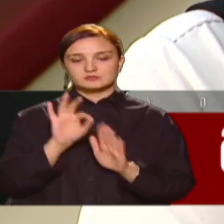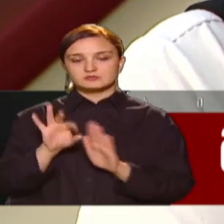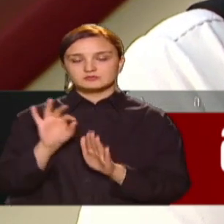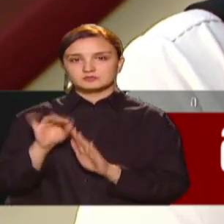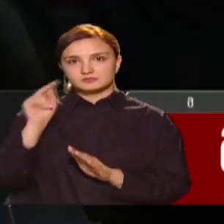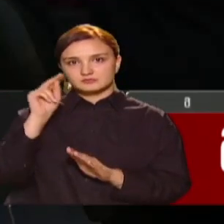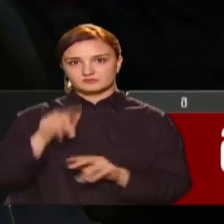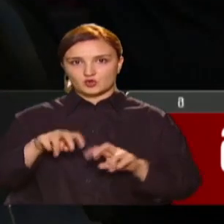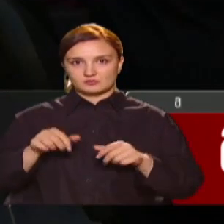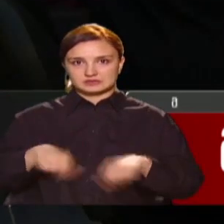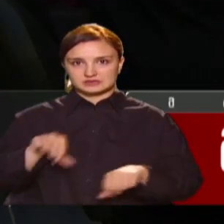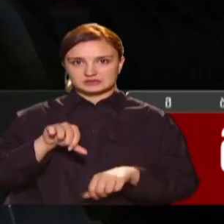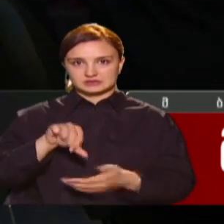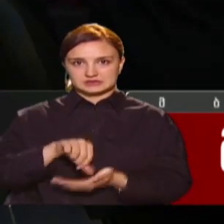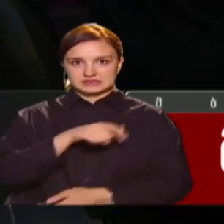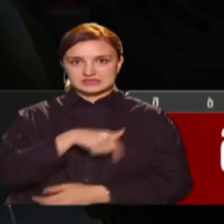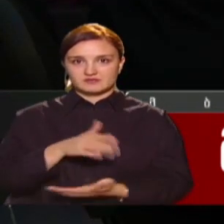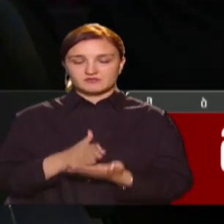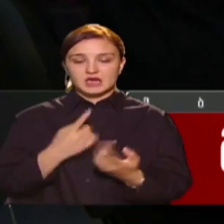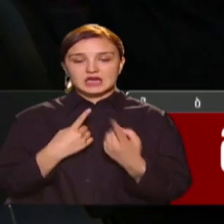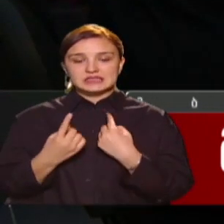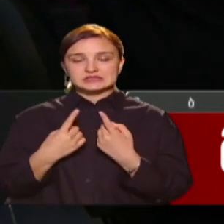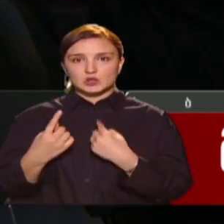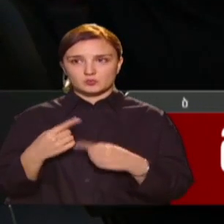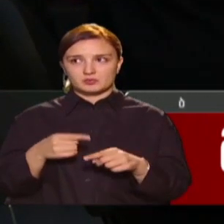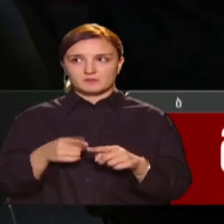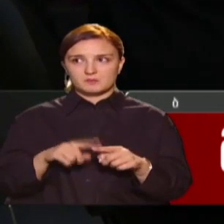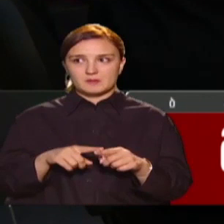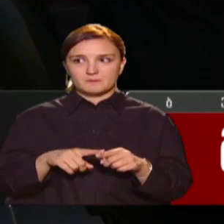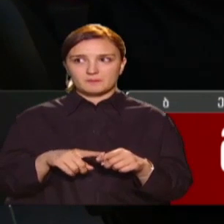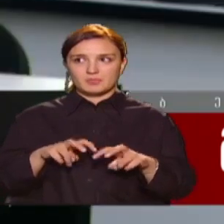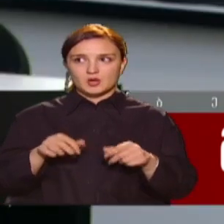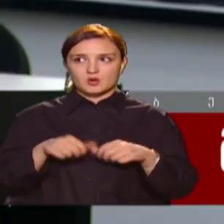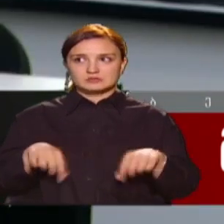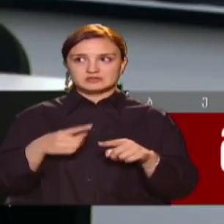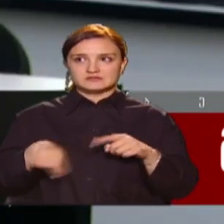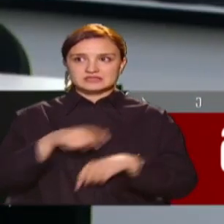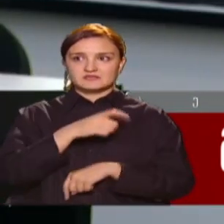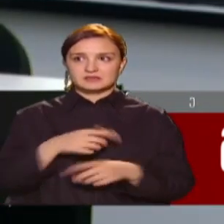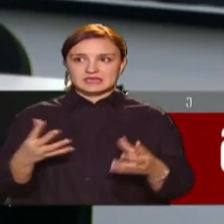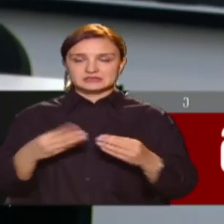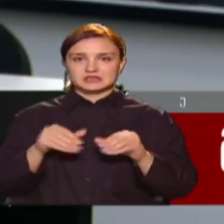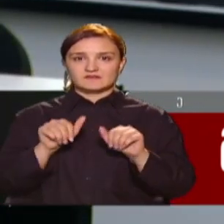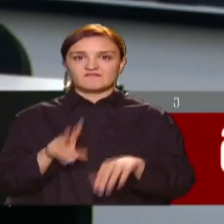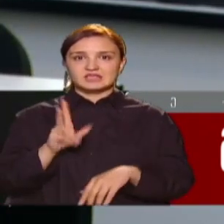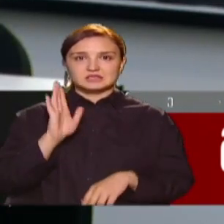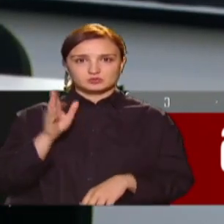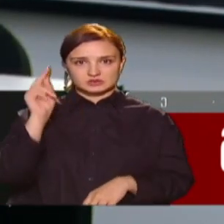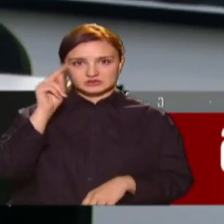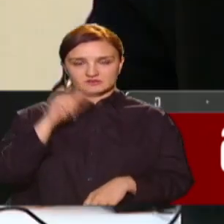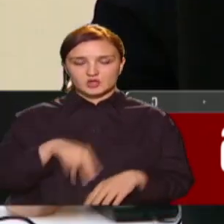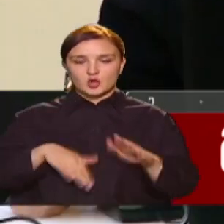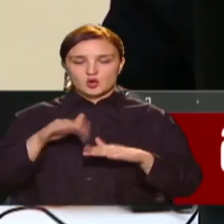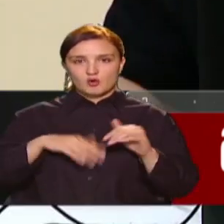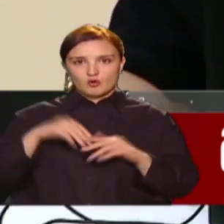shesarchevi komisiis tsevria aplikantebtan gasaubrebis saputsvelze is komisiis sva tsevrebtan ertad gadaqvets vinis stavlis tsels